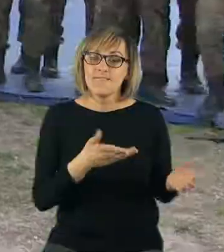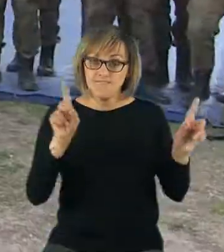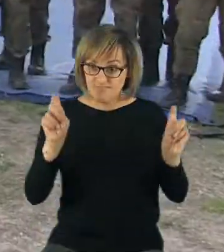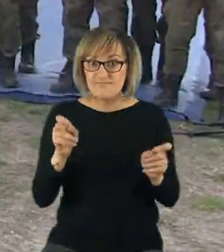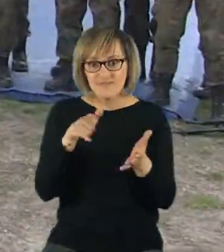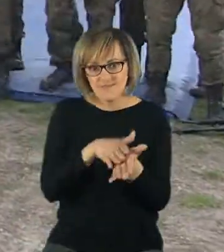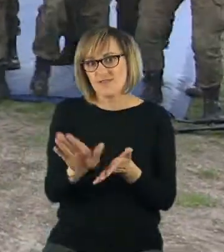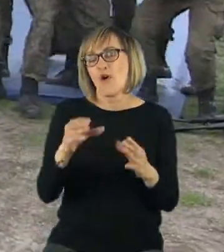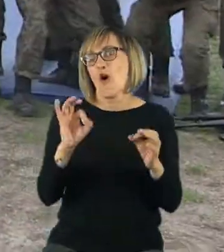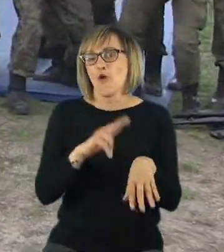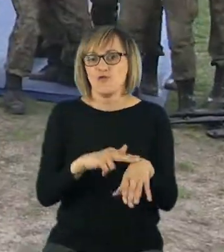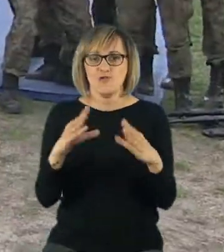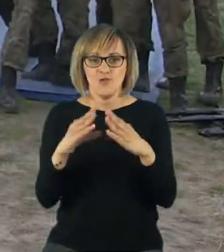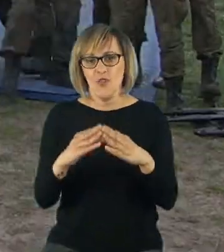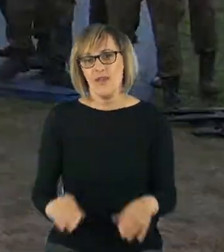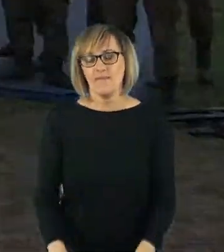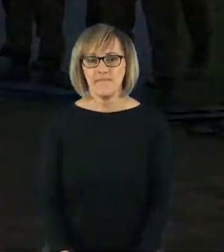zaczniemy.